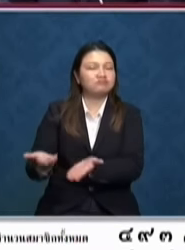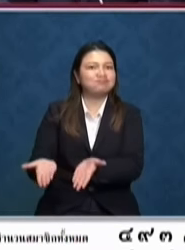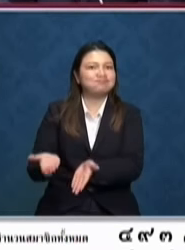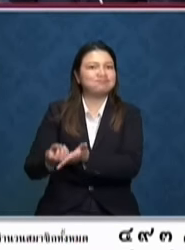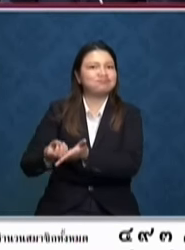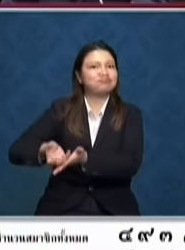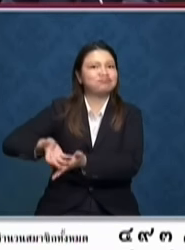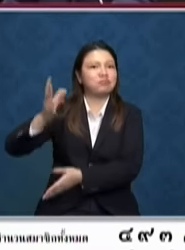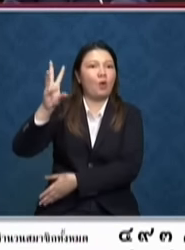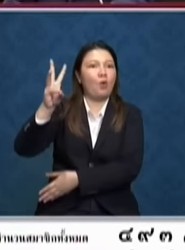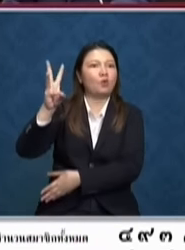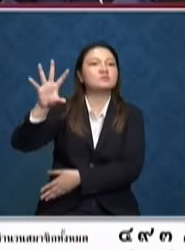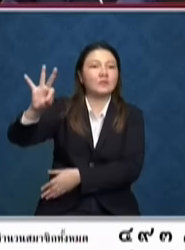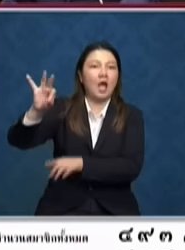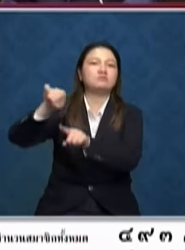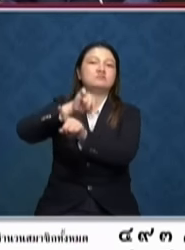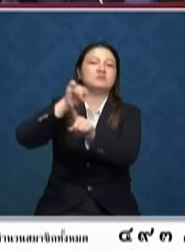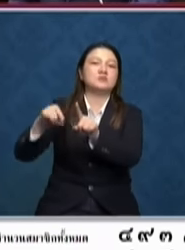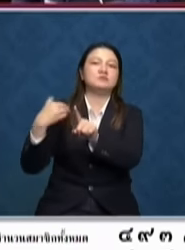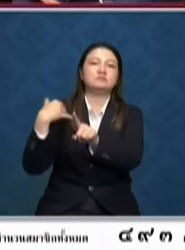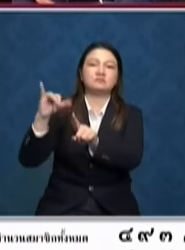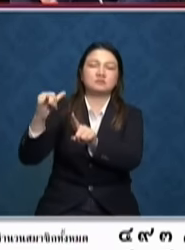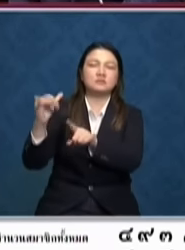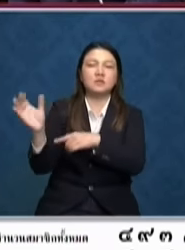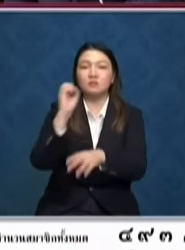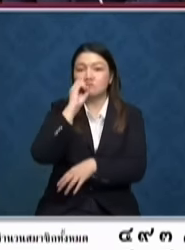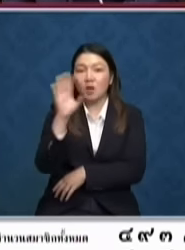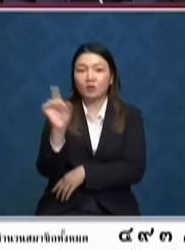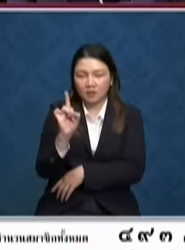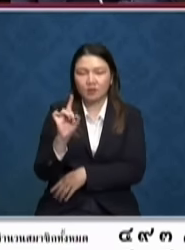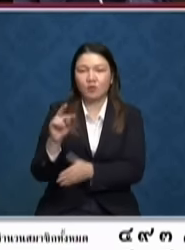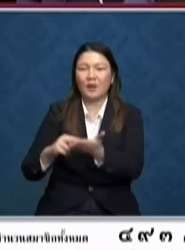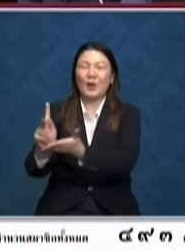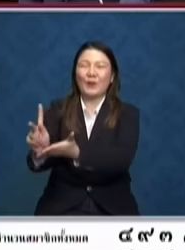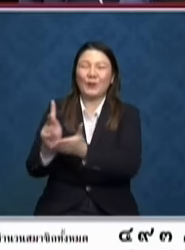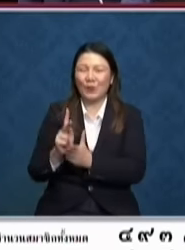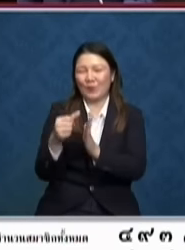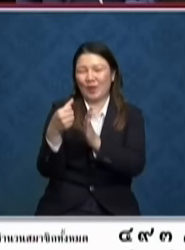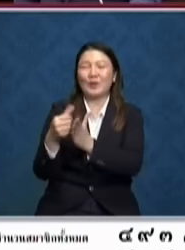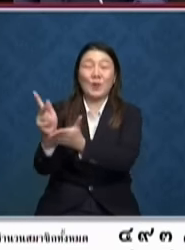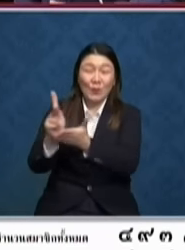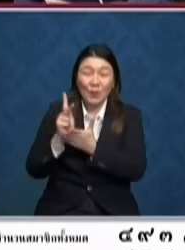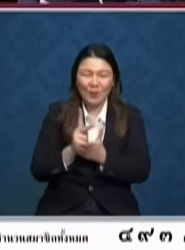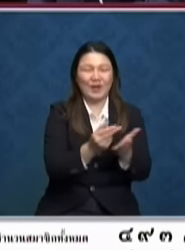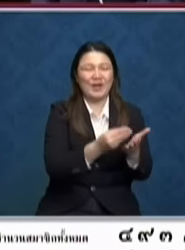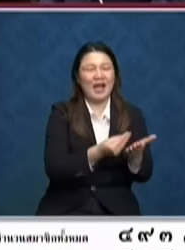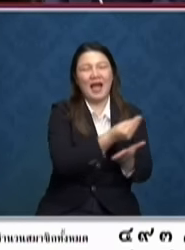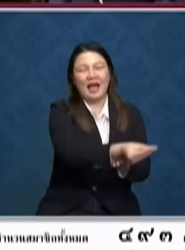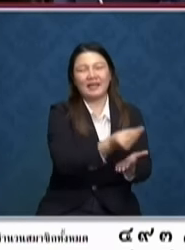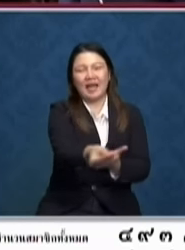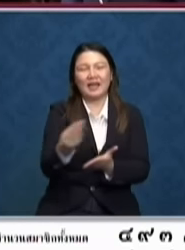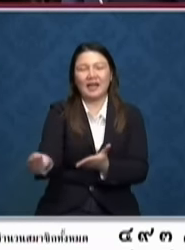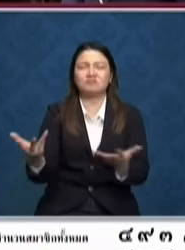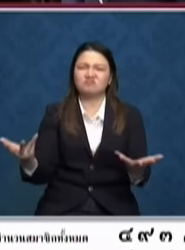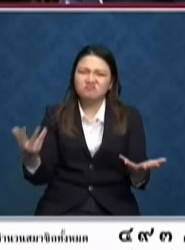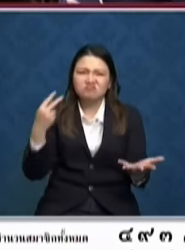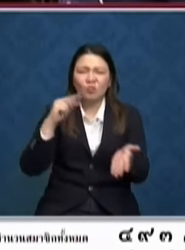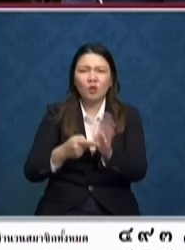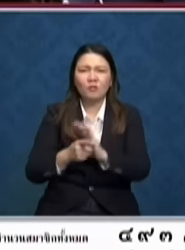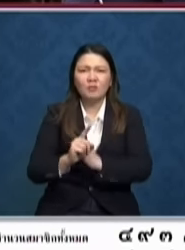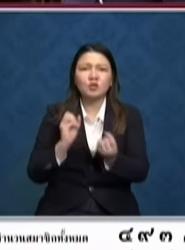มติดตามกันได้ทาง YouTube มาดิชนทีวีเดี๋ยวติดตามรายการเราก่อนนะเดี๋ยวค่อยไปดูย้อนหลังนะคะเขาก็ประชุมงบกันสวัสดีทุกท่านค่ะ